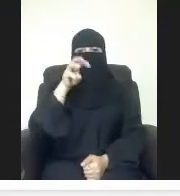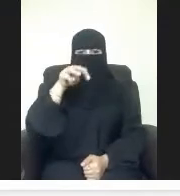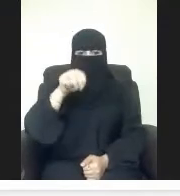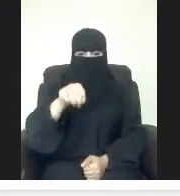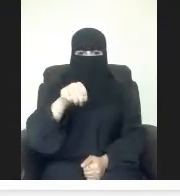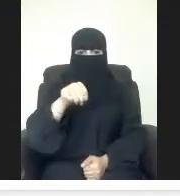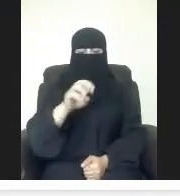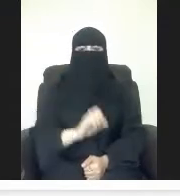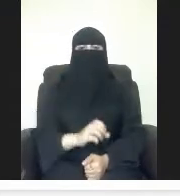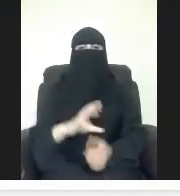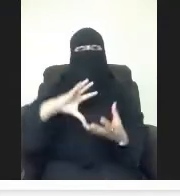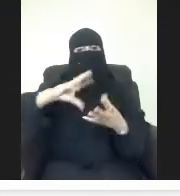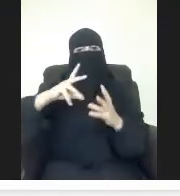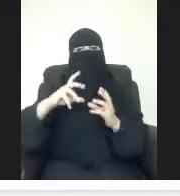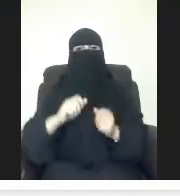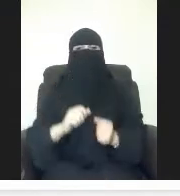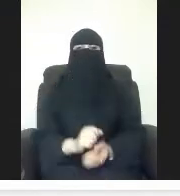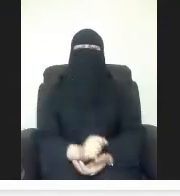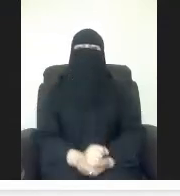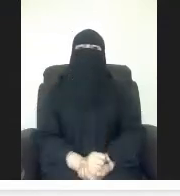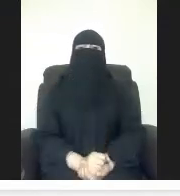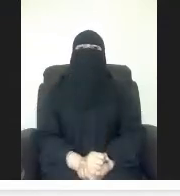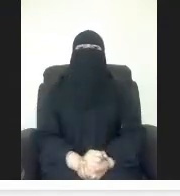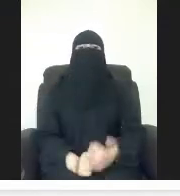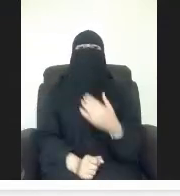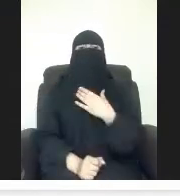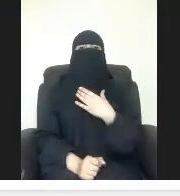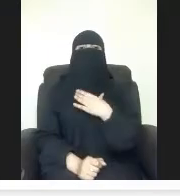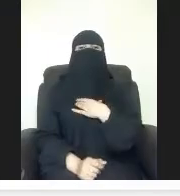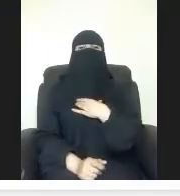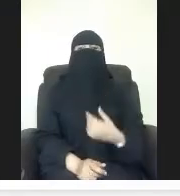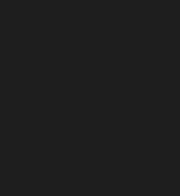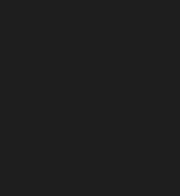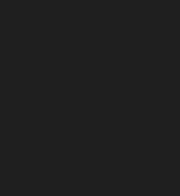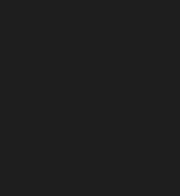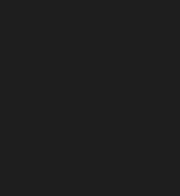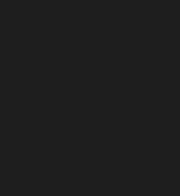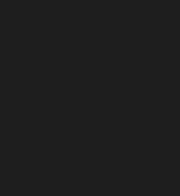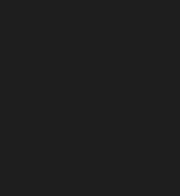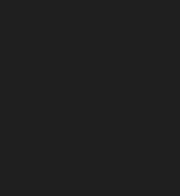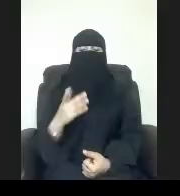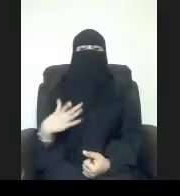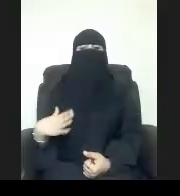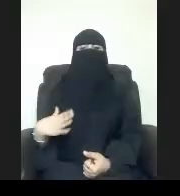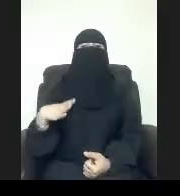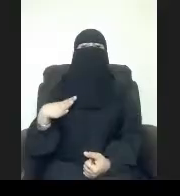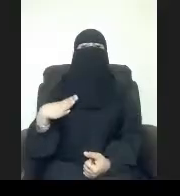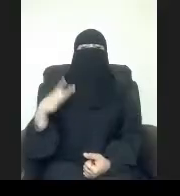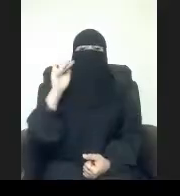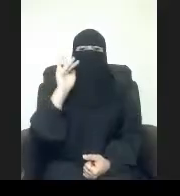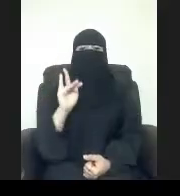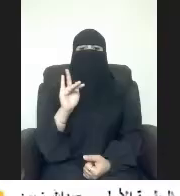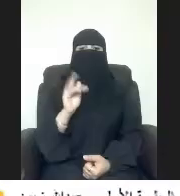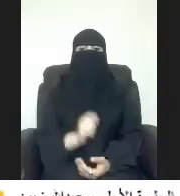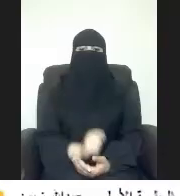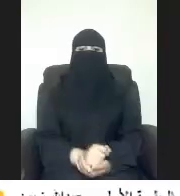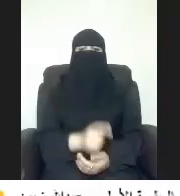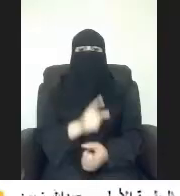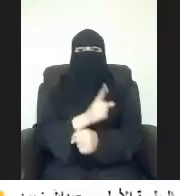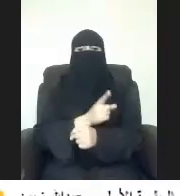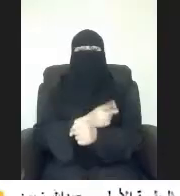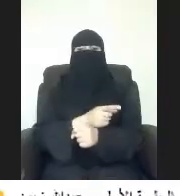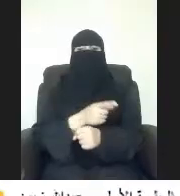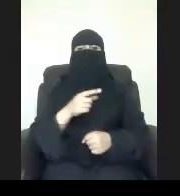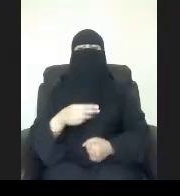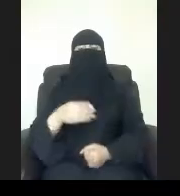الشهراني، إليك المايك لإدارة الجلسة. السلام عليكم ورحمة الله وبركاته. وعليكم